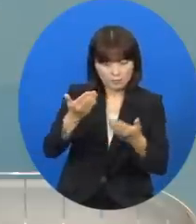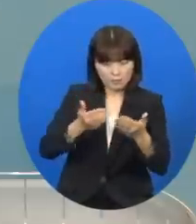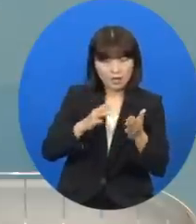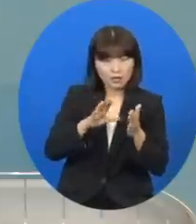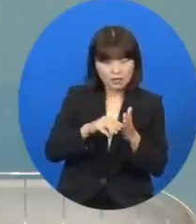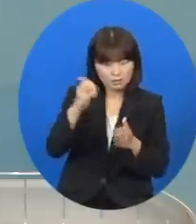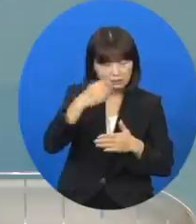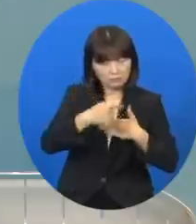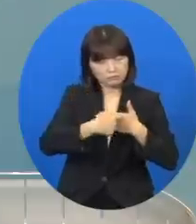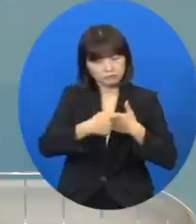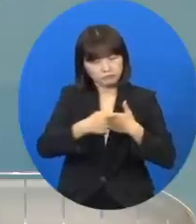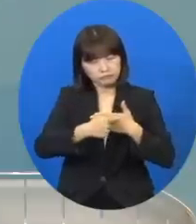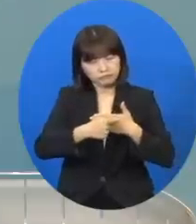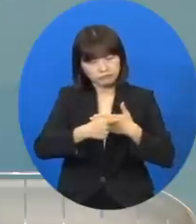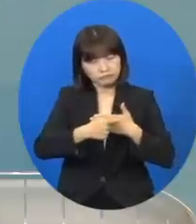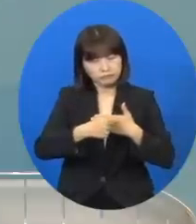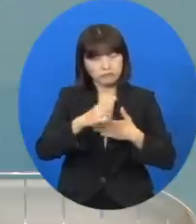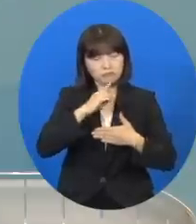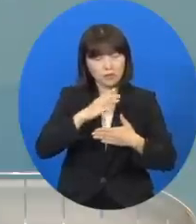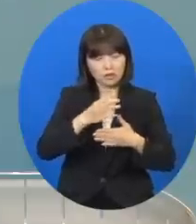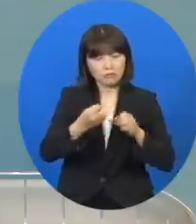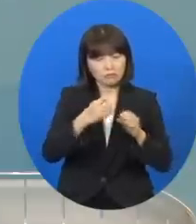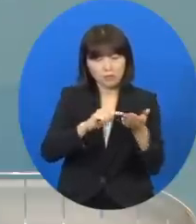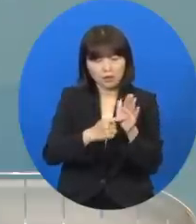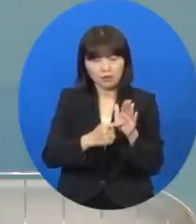그냥 형식적으로 반응하면 안 돼요.